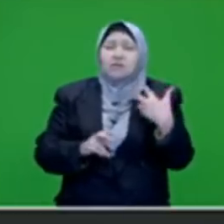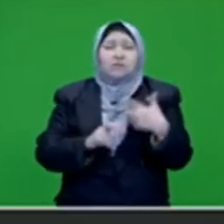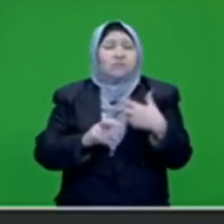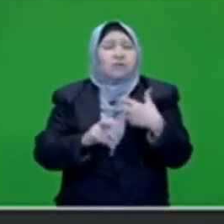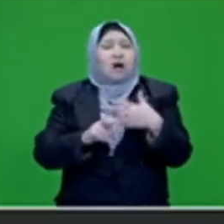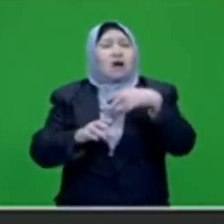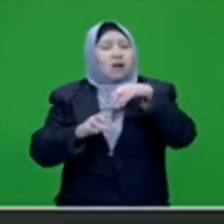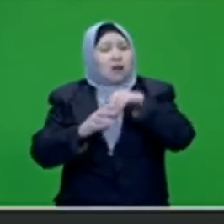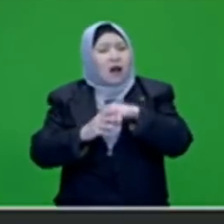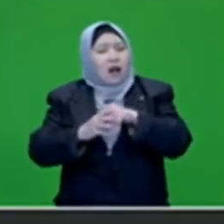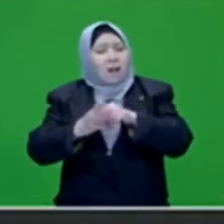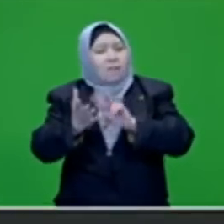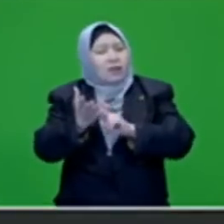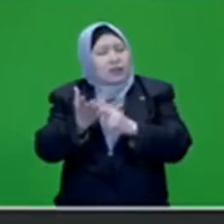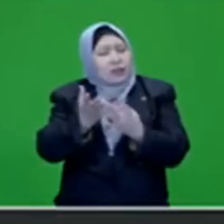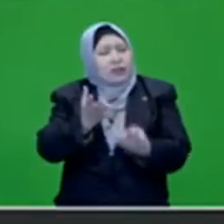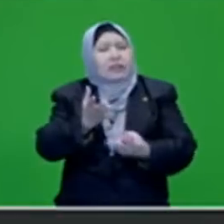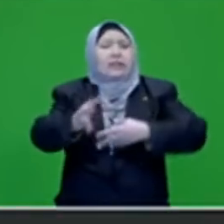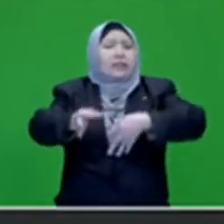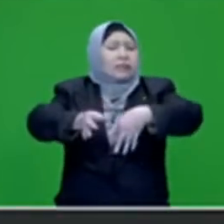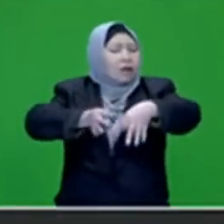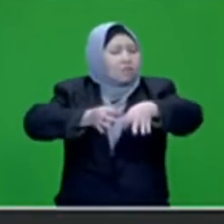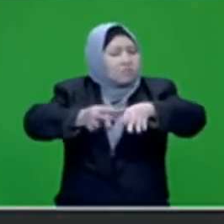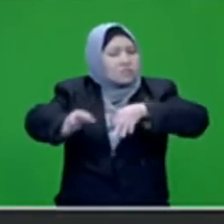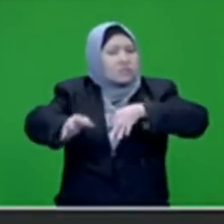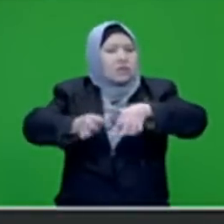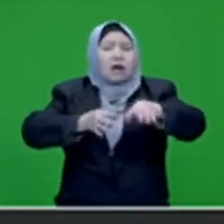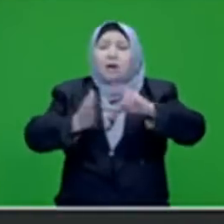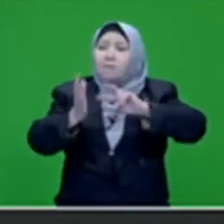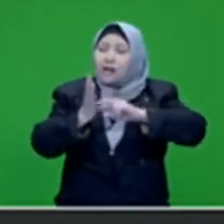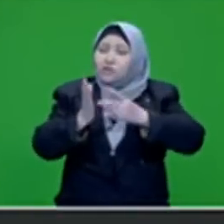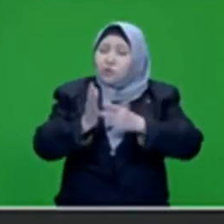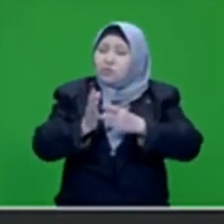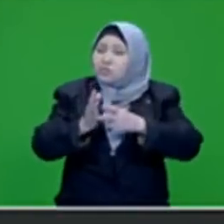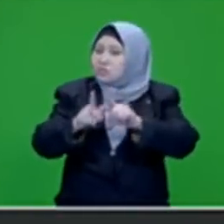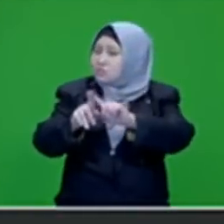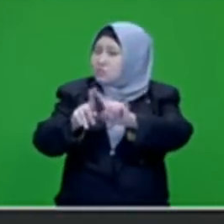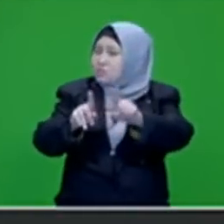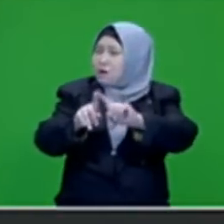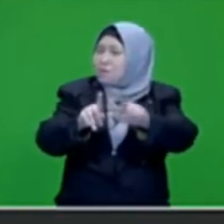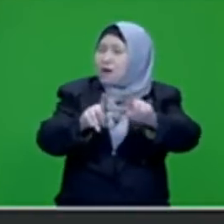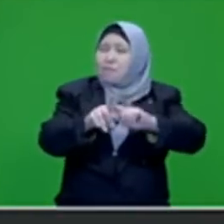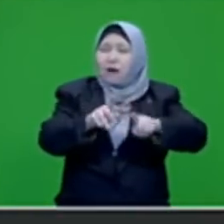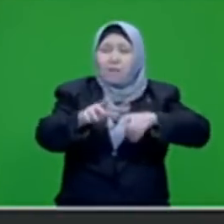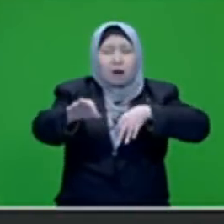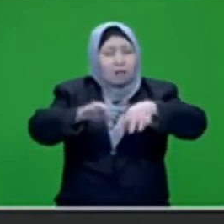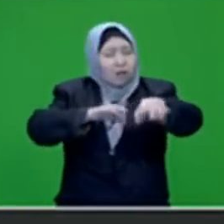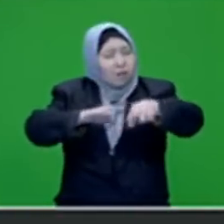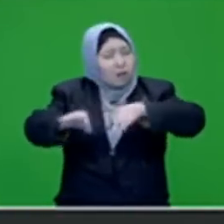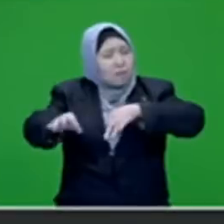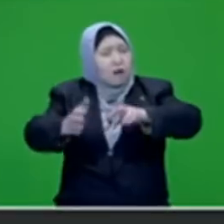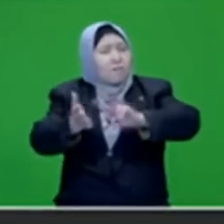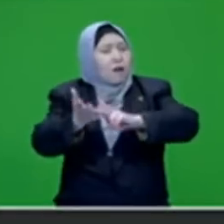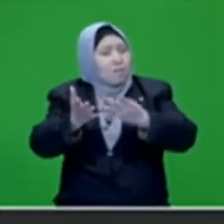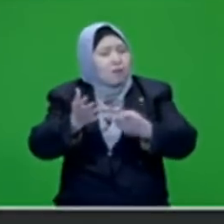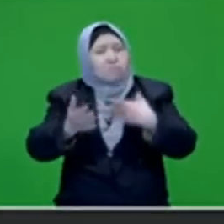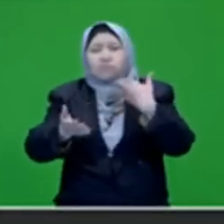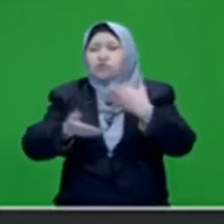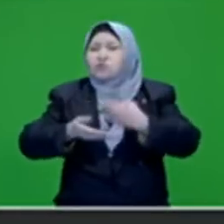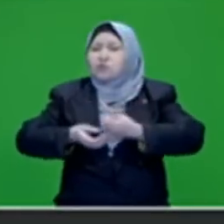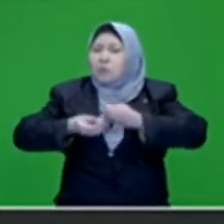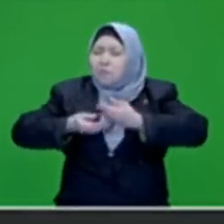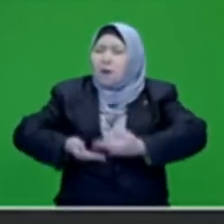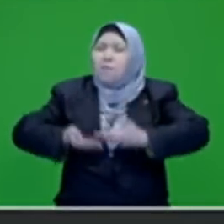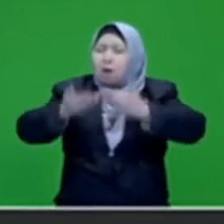dalam pentafsirannya. Ya. Maksudnya, pelbagai tafsiran dikemukakan sehingga